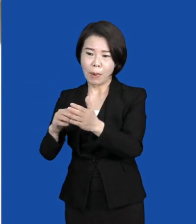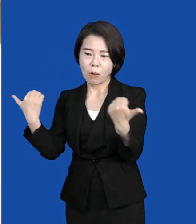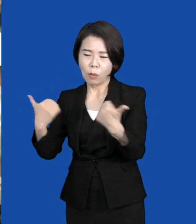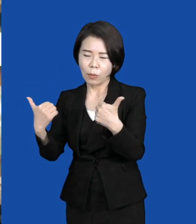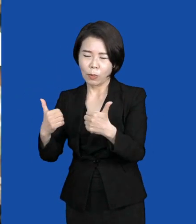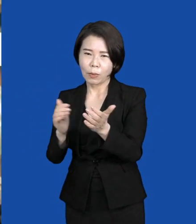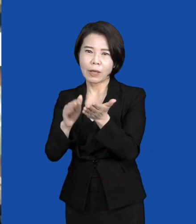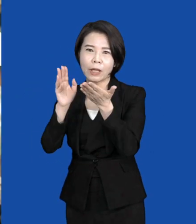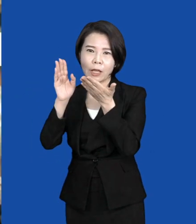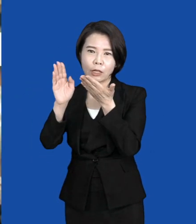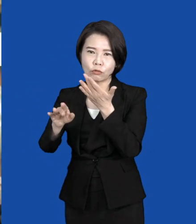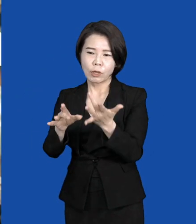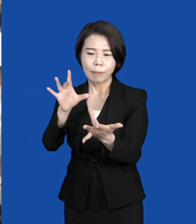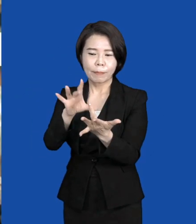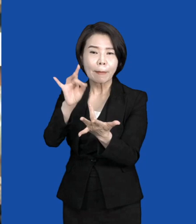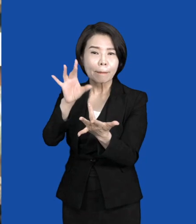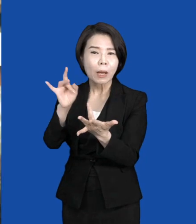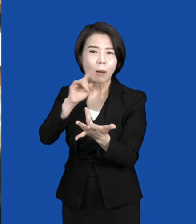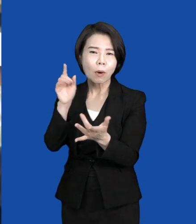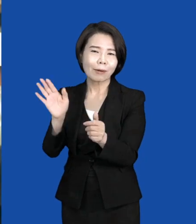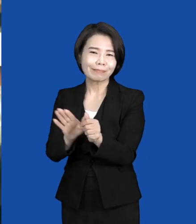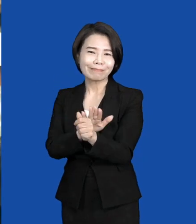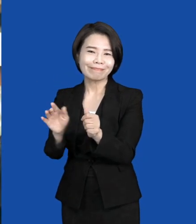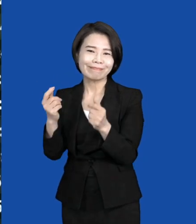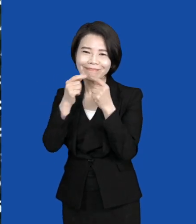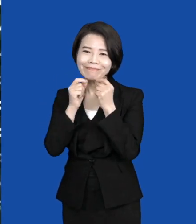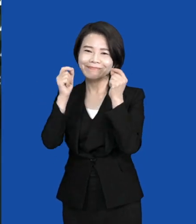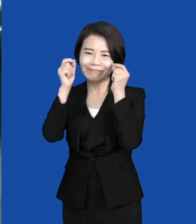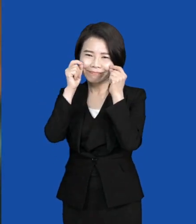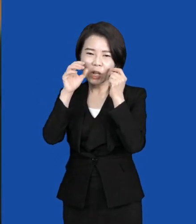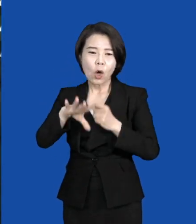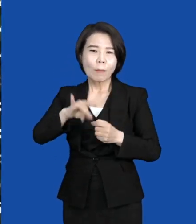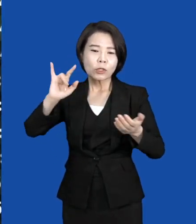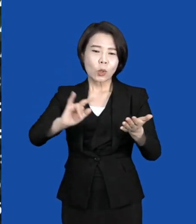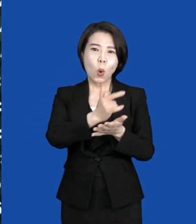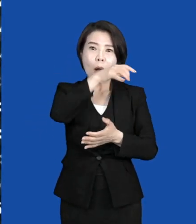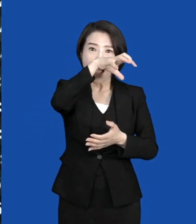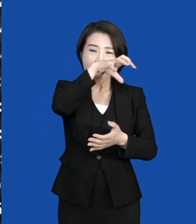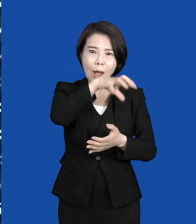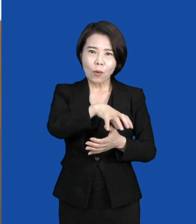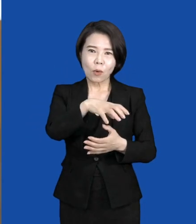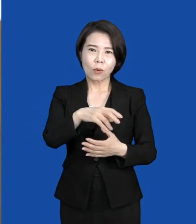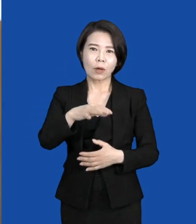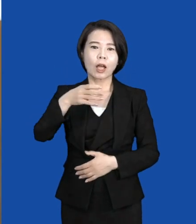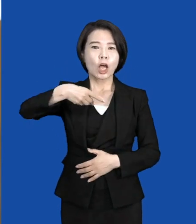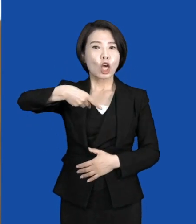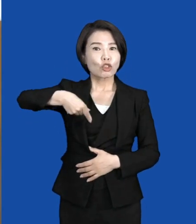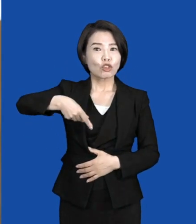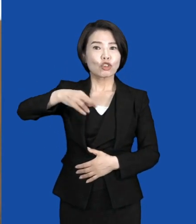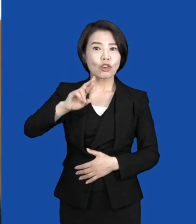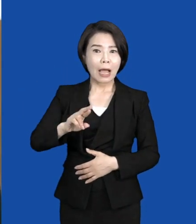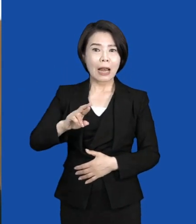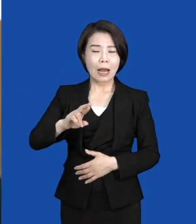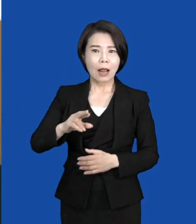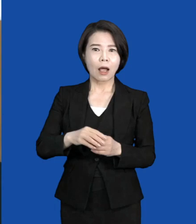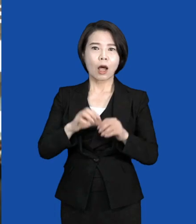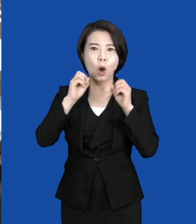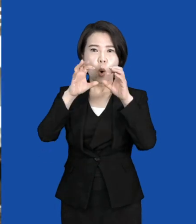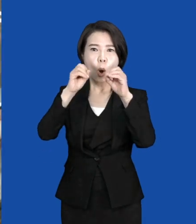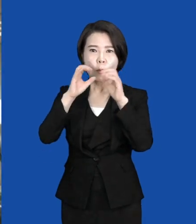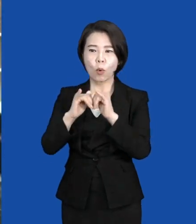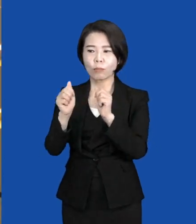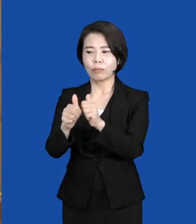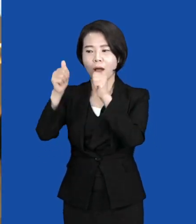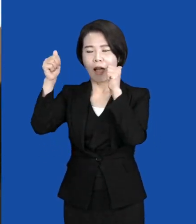해서 추진 과제를 선정을 해서 추진해 나가고 있고 우선 공항에서는 우리 안심코드 홍보, 사회적 거리두기